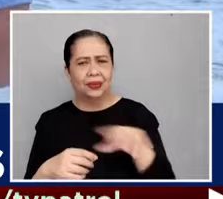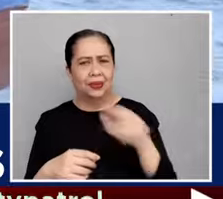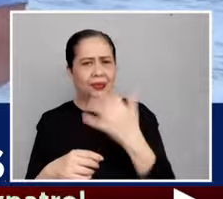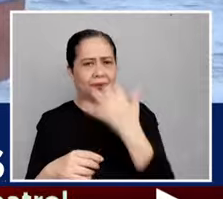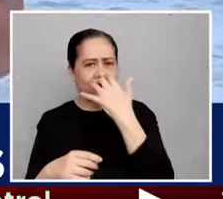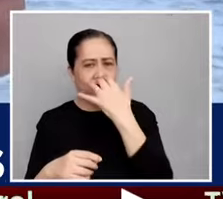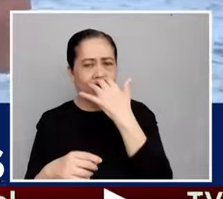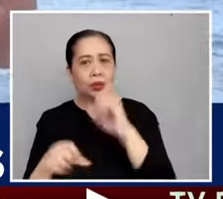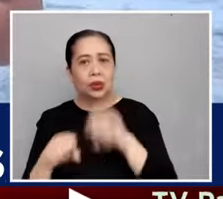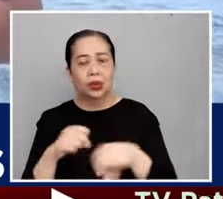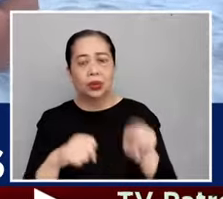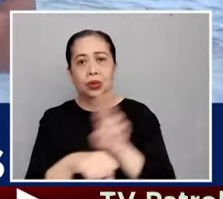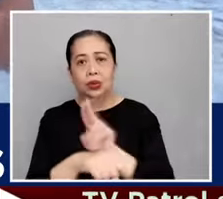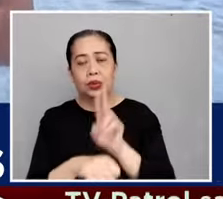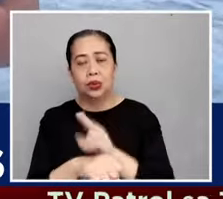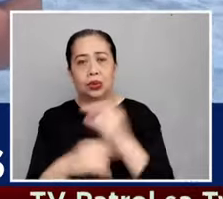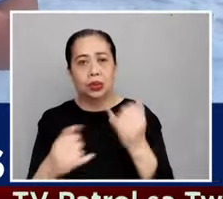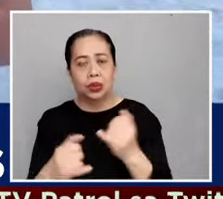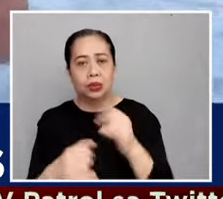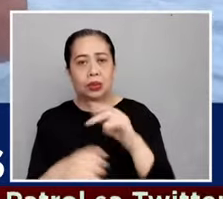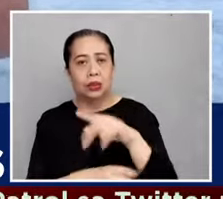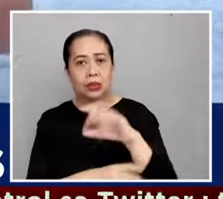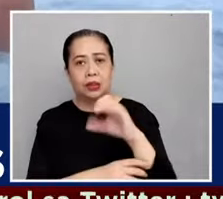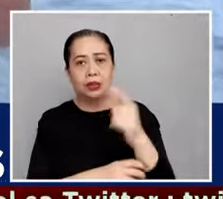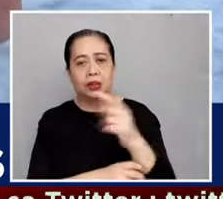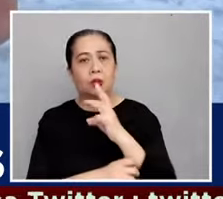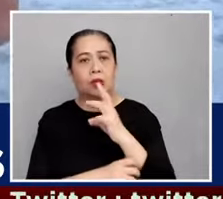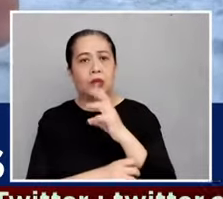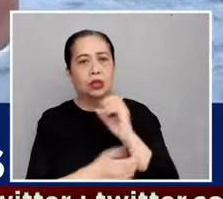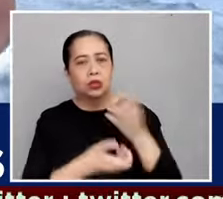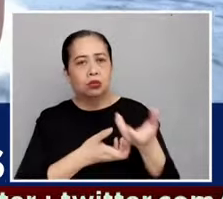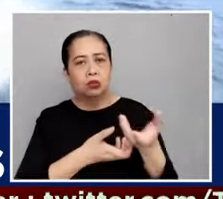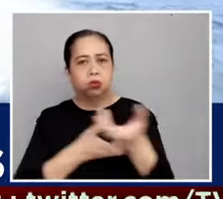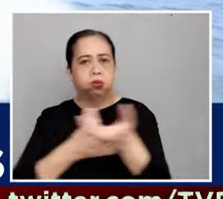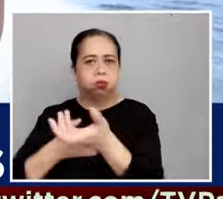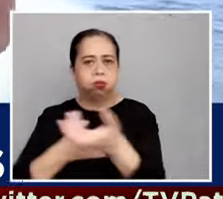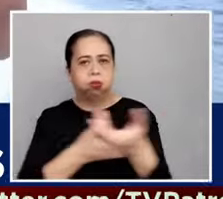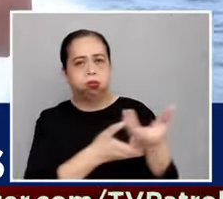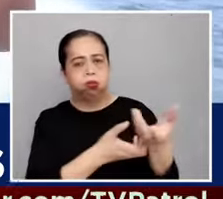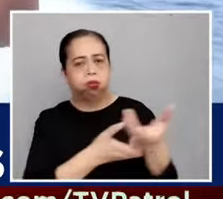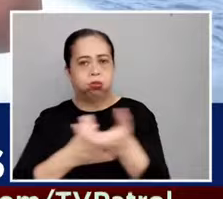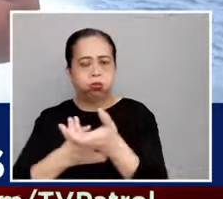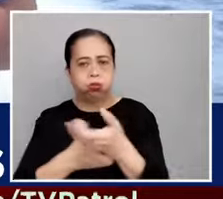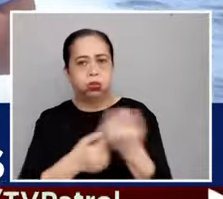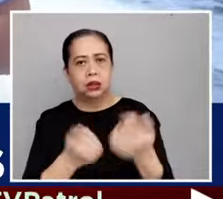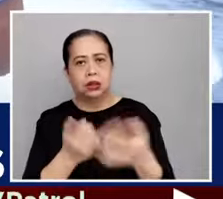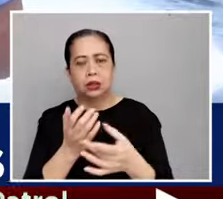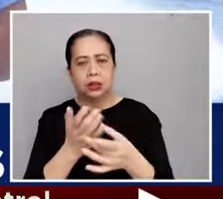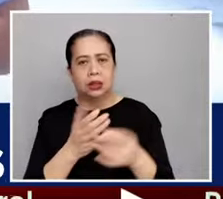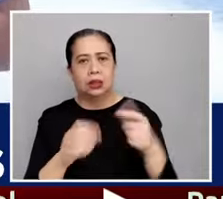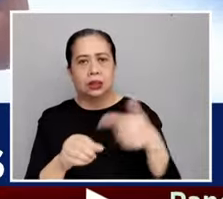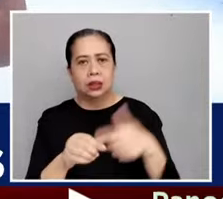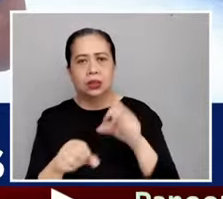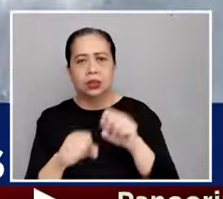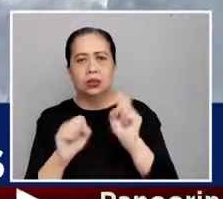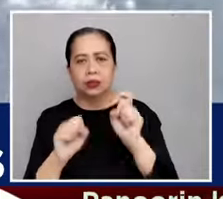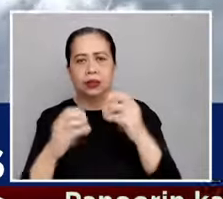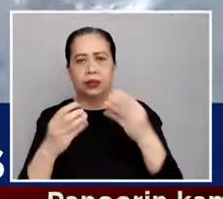Kaya gumagamit ngayon ang Coast Guard ng water cannon, binobomba ng tubig yung mga langis para madaling